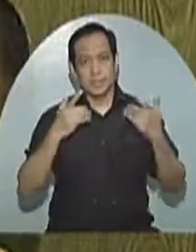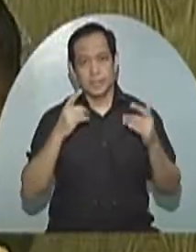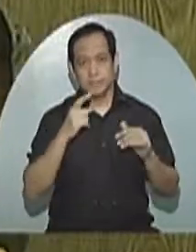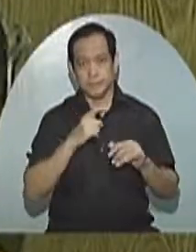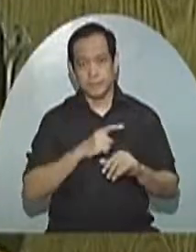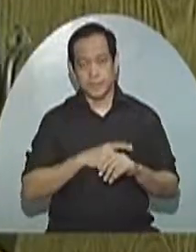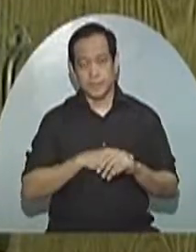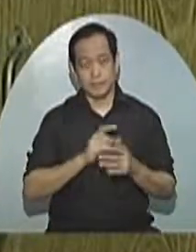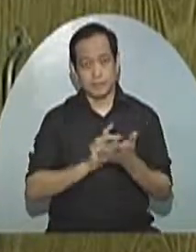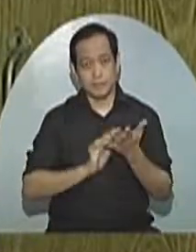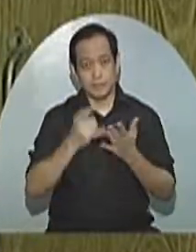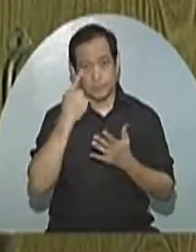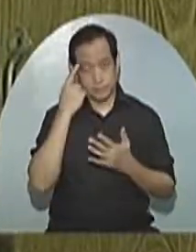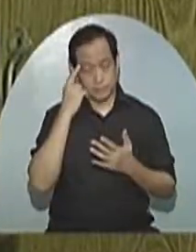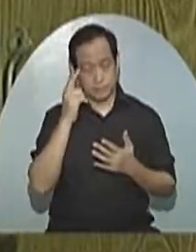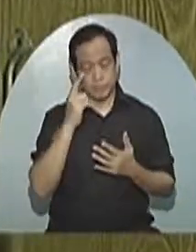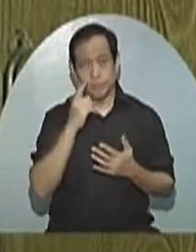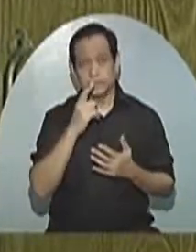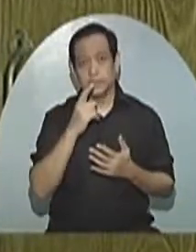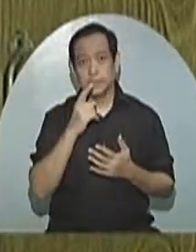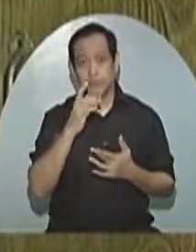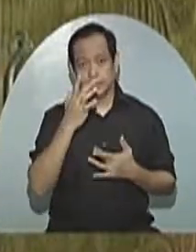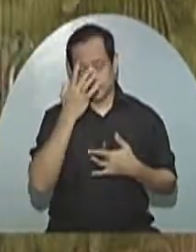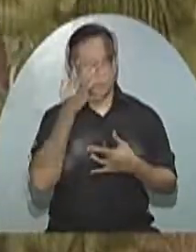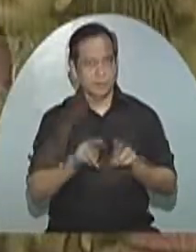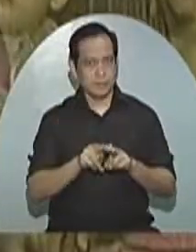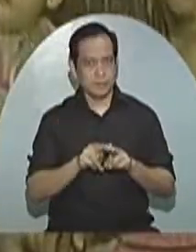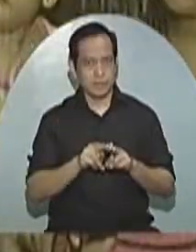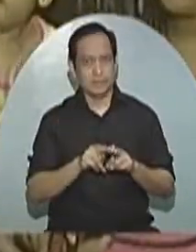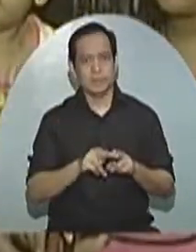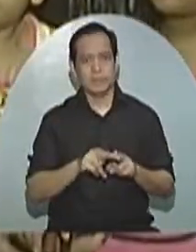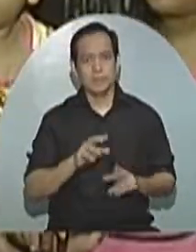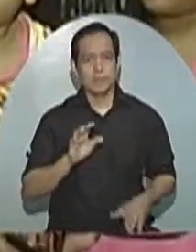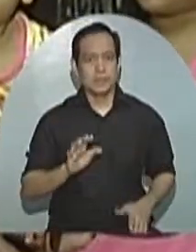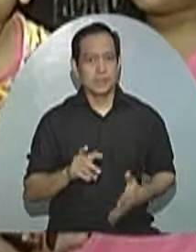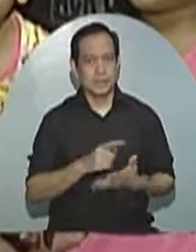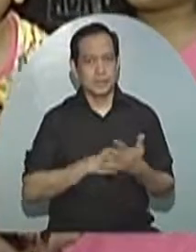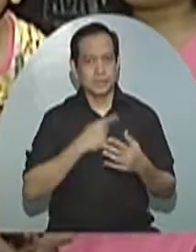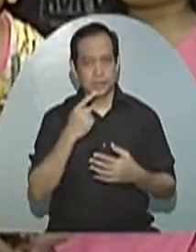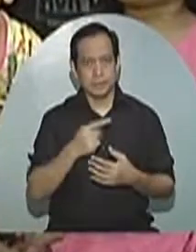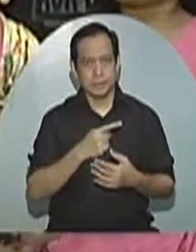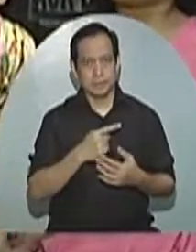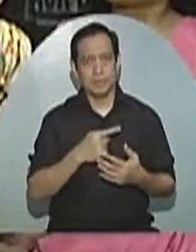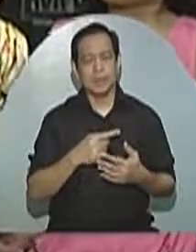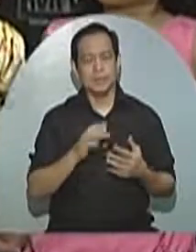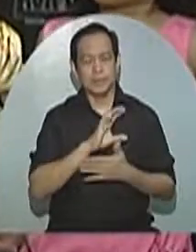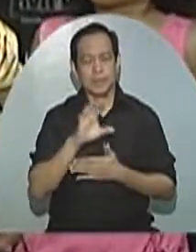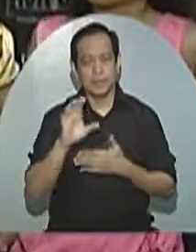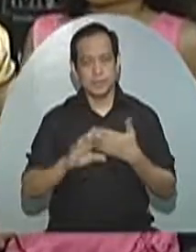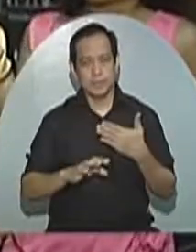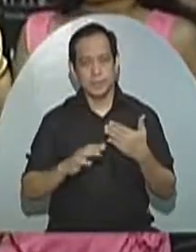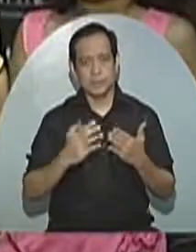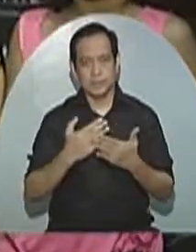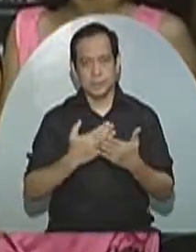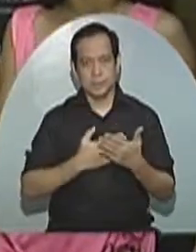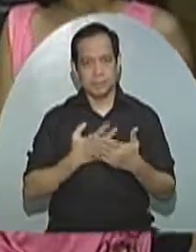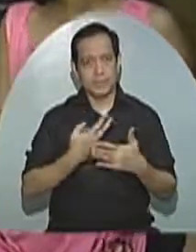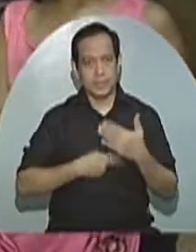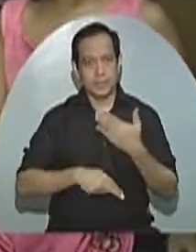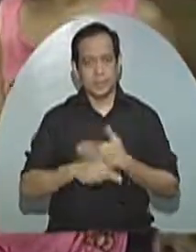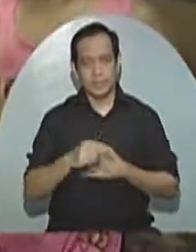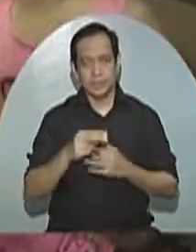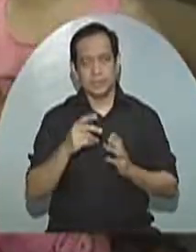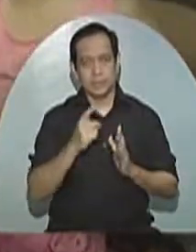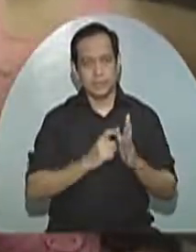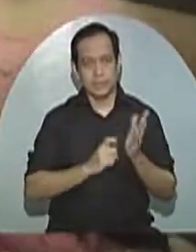yung sakit niya. Pati po yung pagte-therapy na. Ayon sa kanya, kumpleto naman ang kanyang prenatal checkup at mga